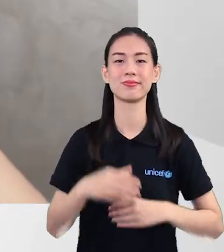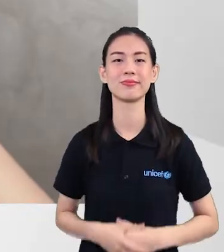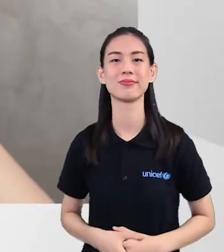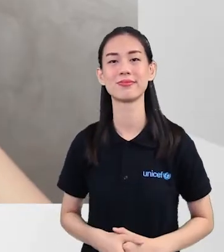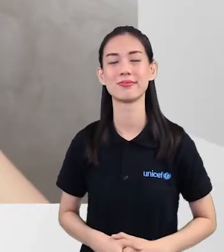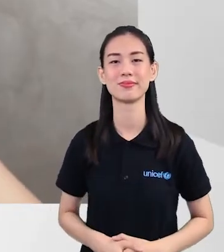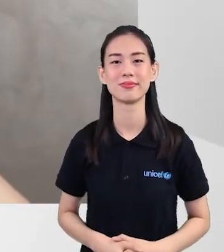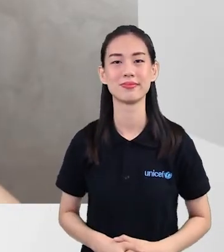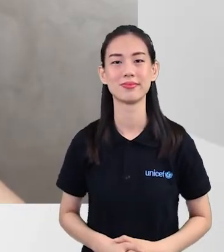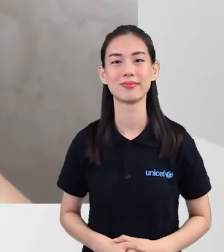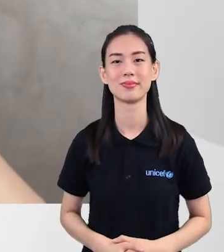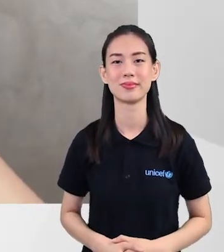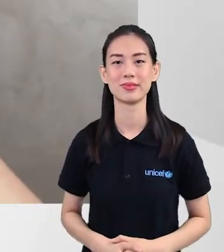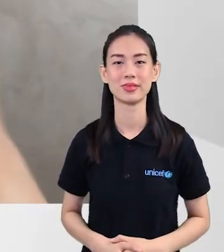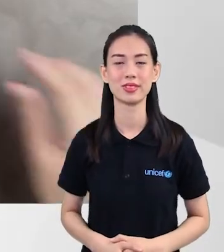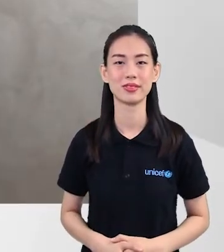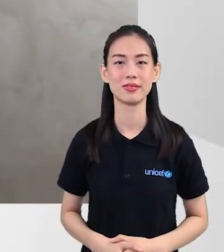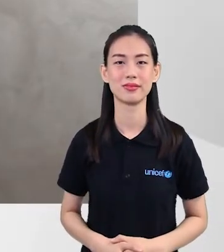yang ditebuk tadi.